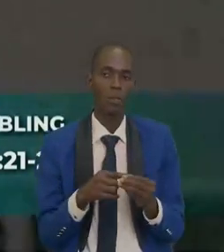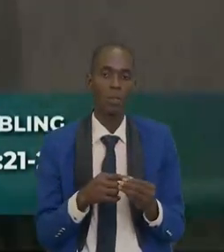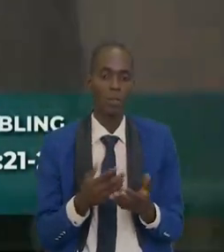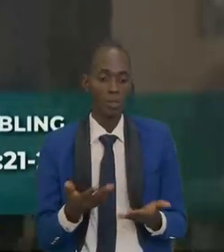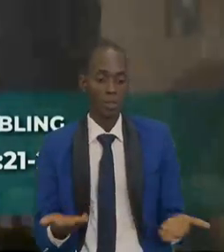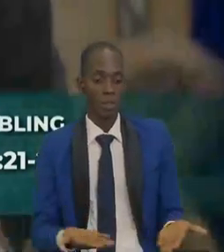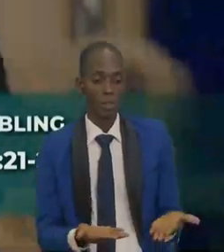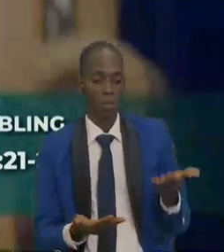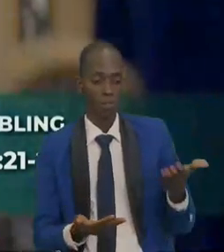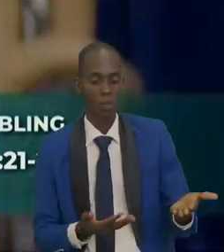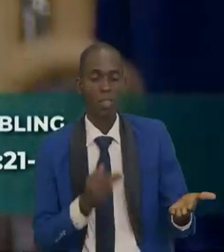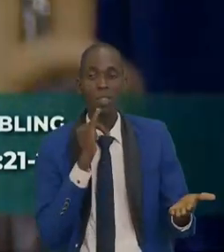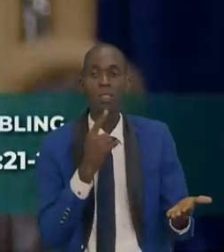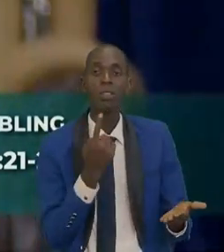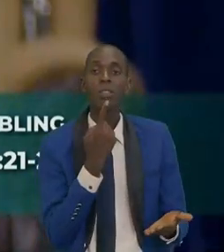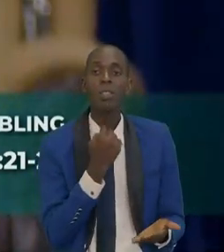Voici la mer Rouge.